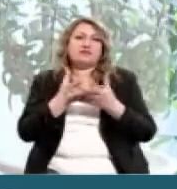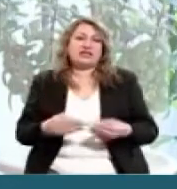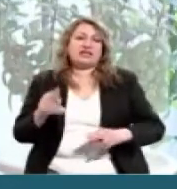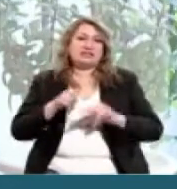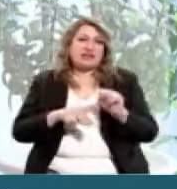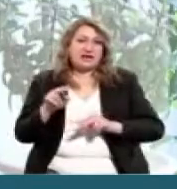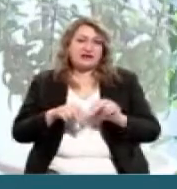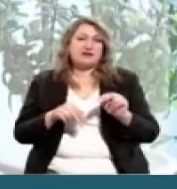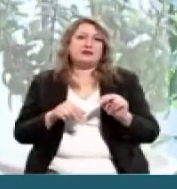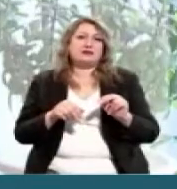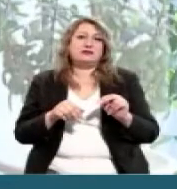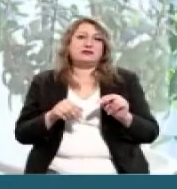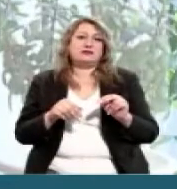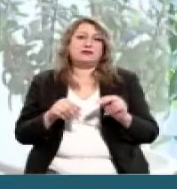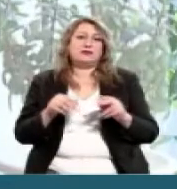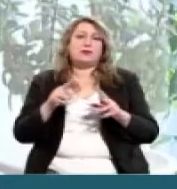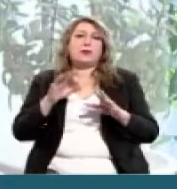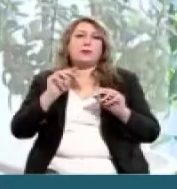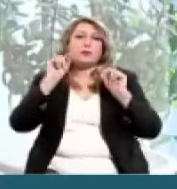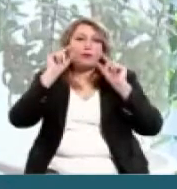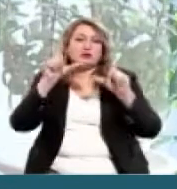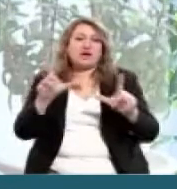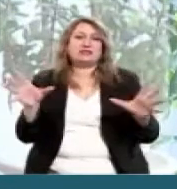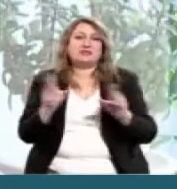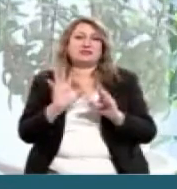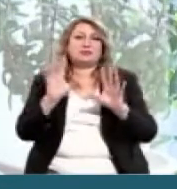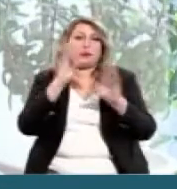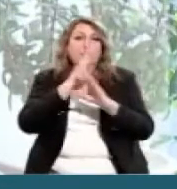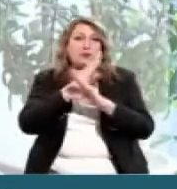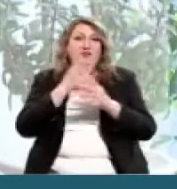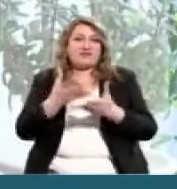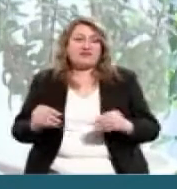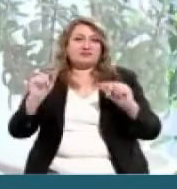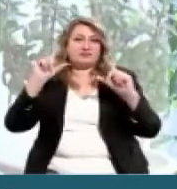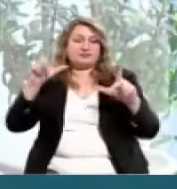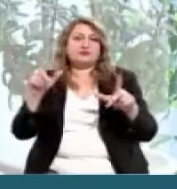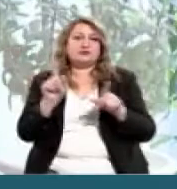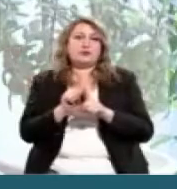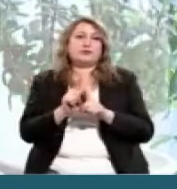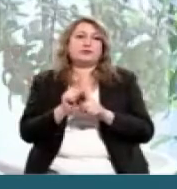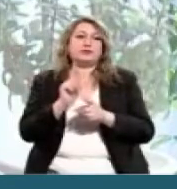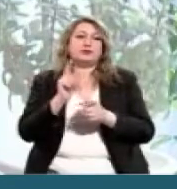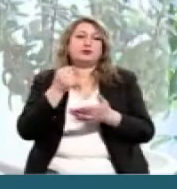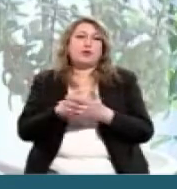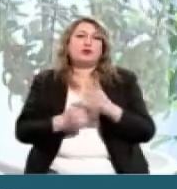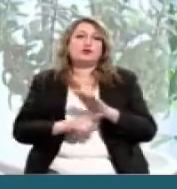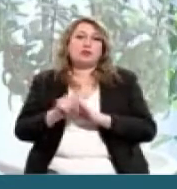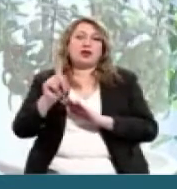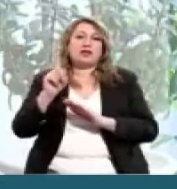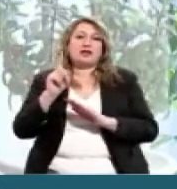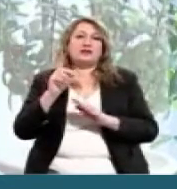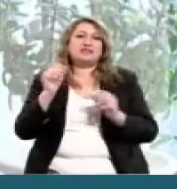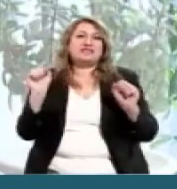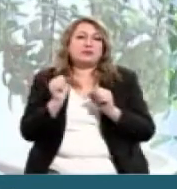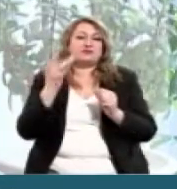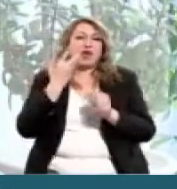настроение, которое пробуждается вместе с природой, чтобы до наступление заморозков